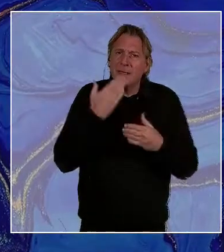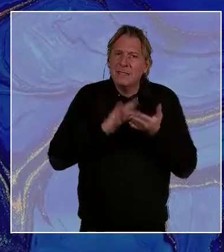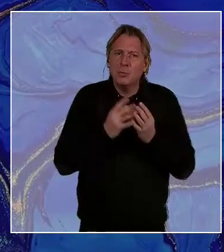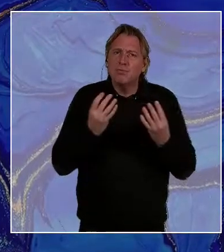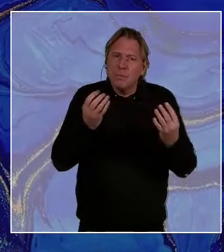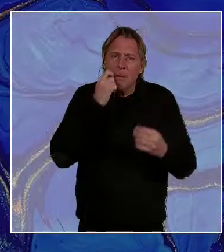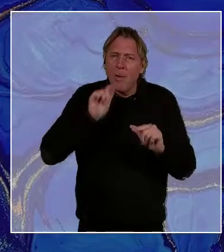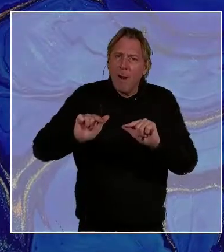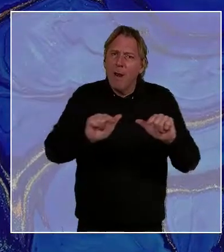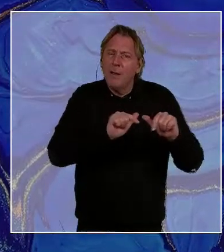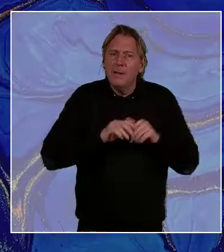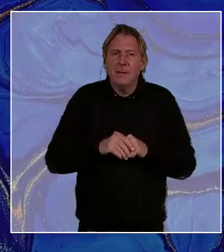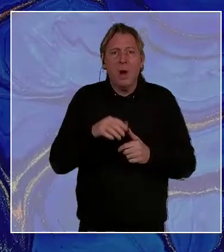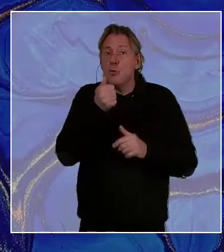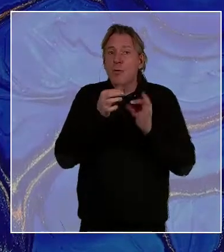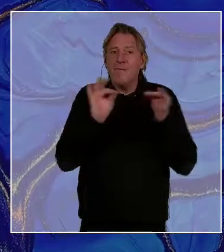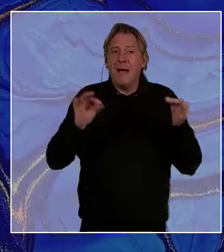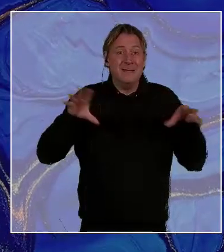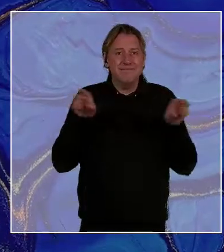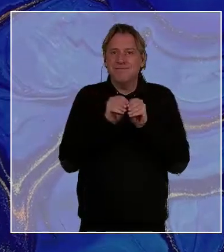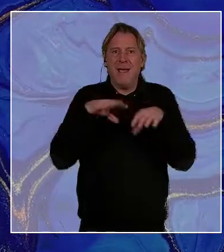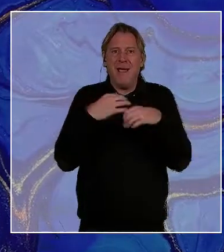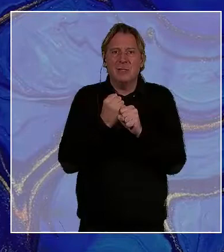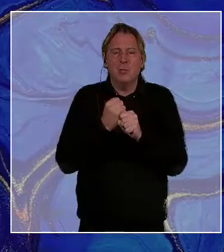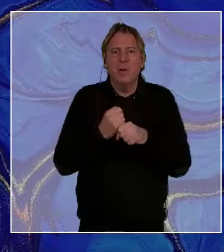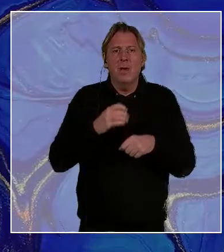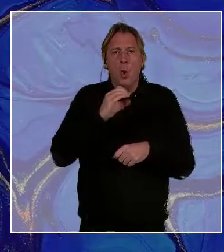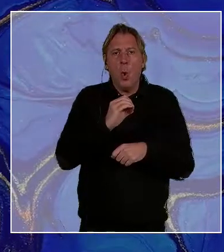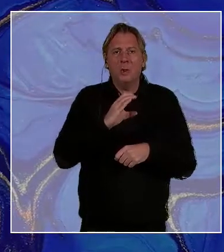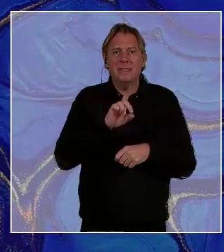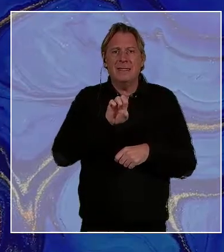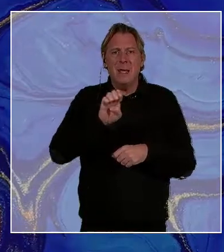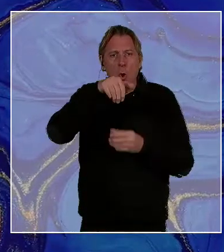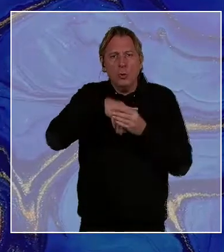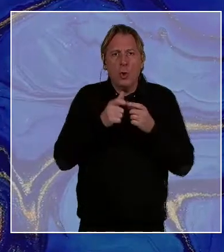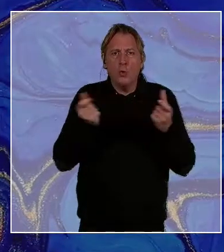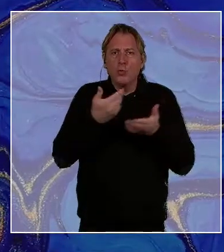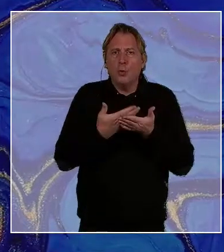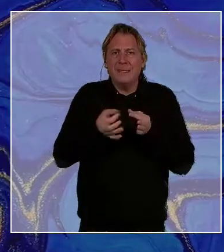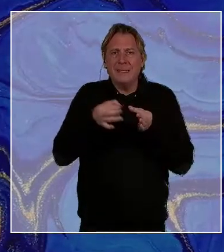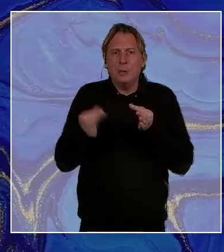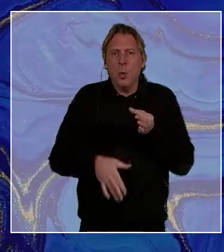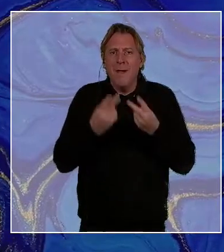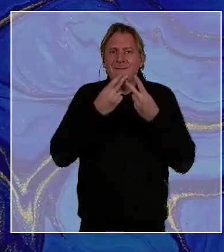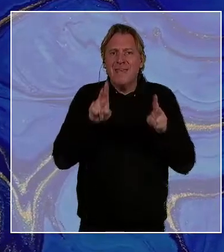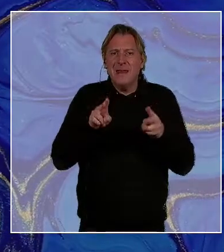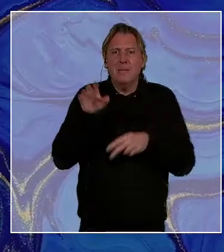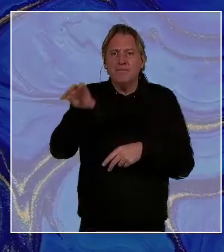effectivement, si je devais résumer en une phrase ce que nous avons pu constater à l'OCDE jusqu'à maintenant, c'est que les villes,